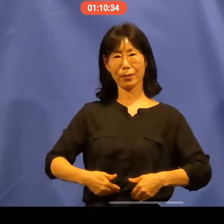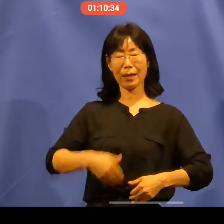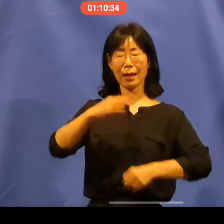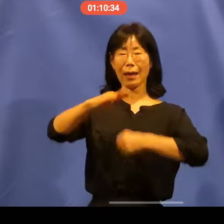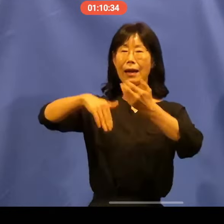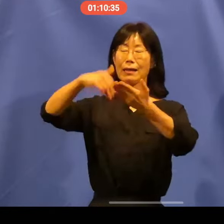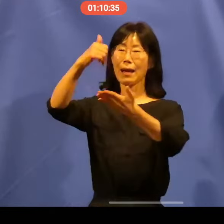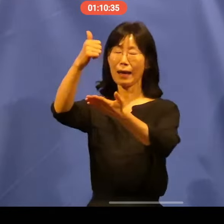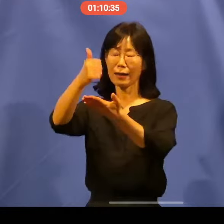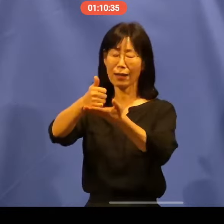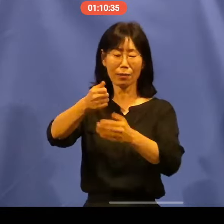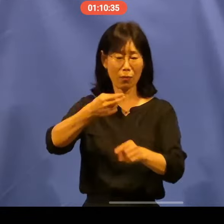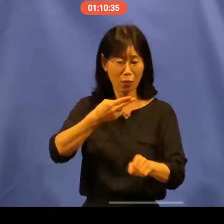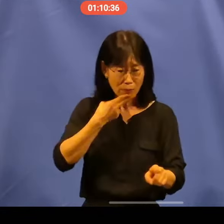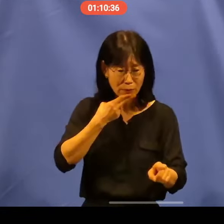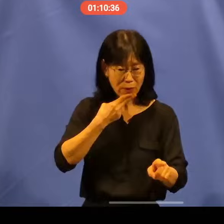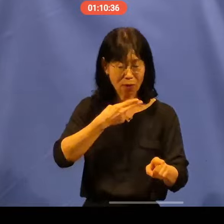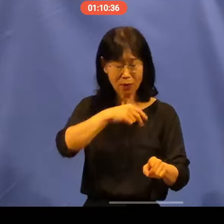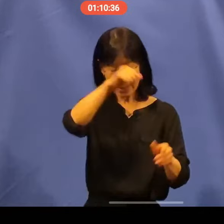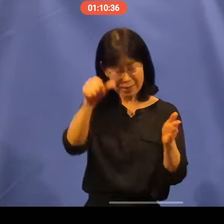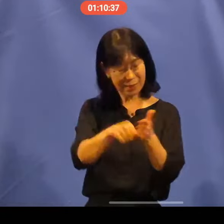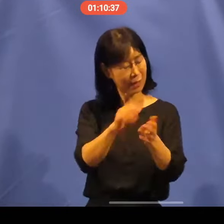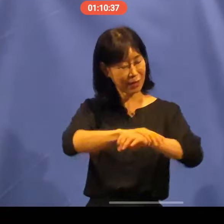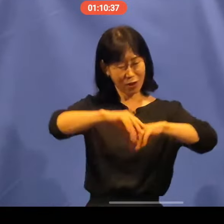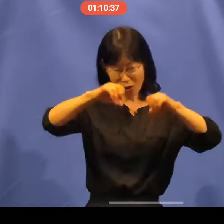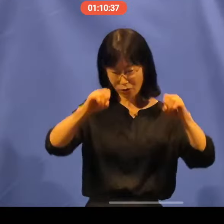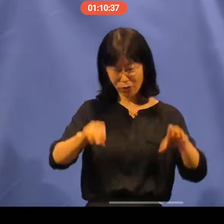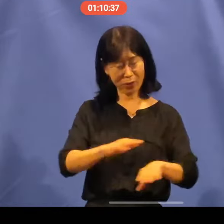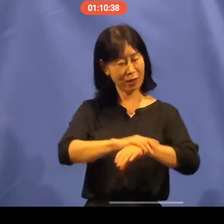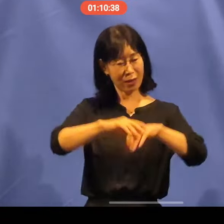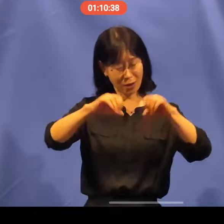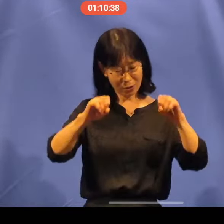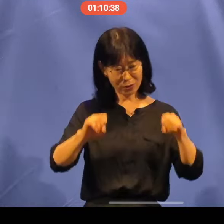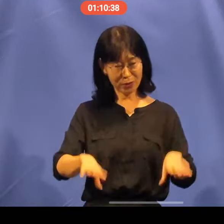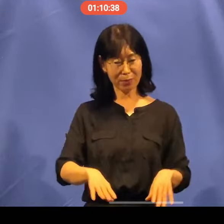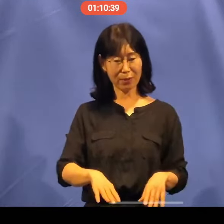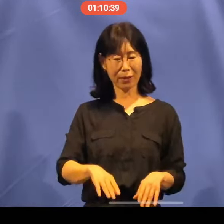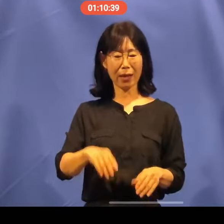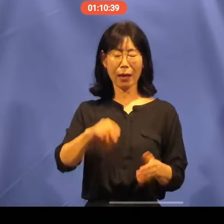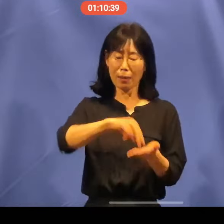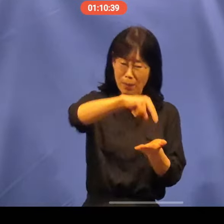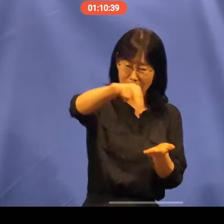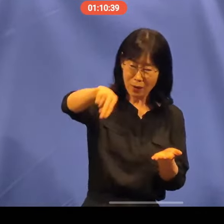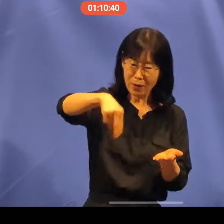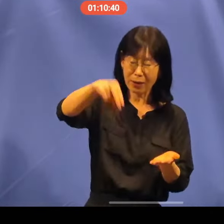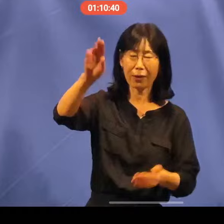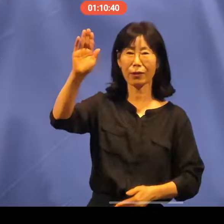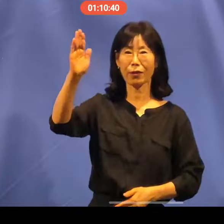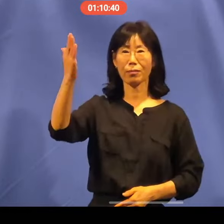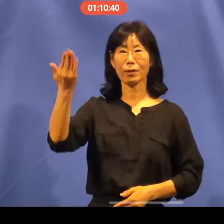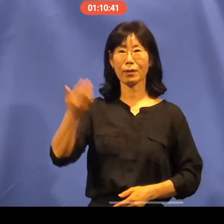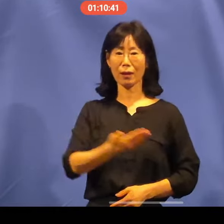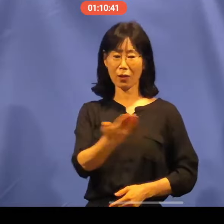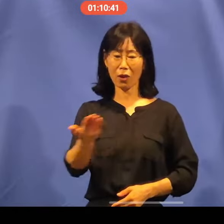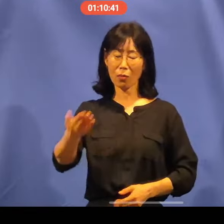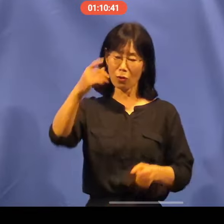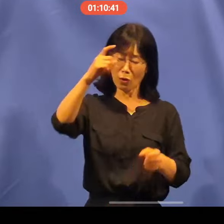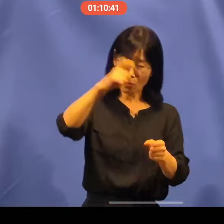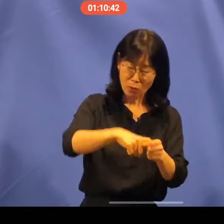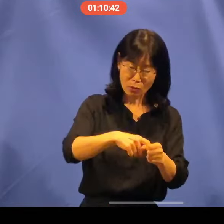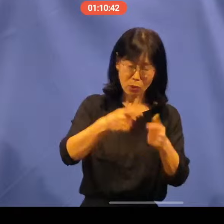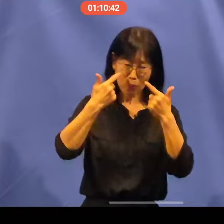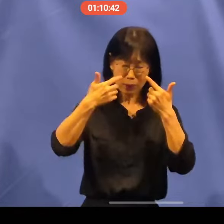하나님 빠지면 인생은 허공을 찌르는 거예요. 허무해요. 목적을 잃어버려요. 목적과 수단이